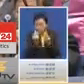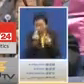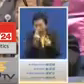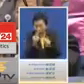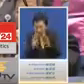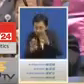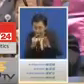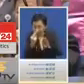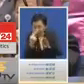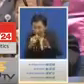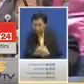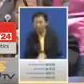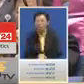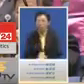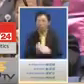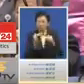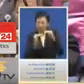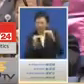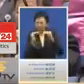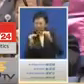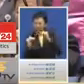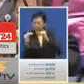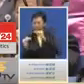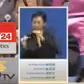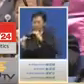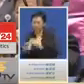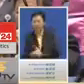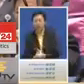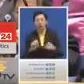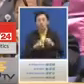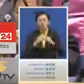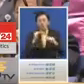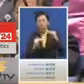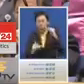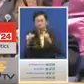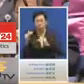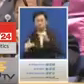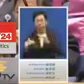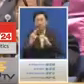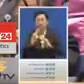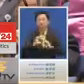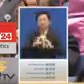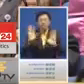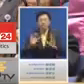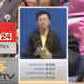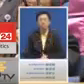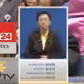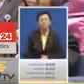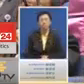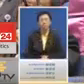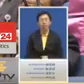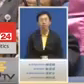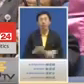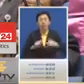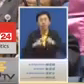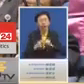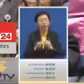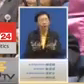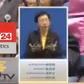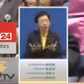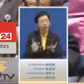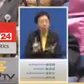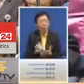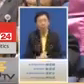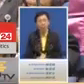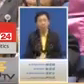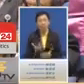วันนี้ต่ำกว่าประมาณการหมดเรื่องความเหลื่อมล้ำต่ำสูงชัดเจนที่สุดเมื่อเป็นเช่นนี้เกิดอะไรขึ้นครับ